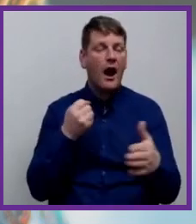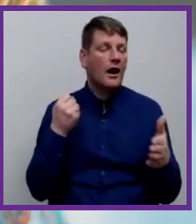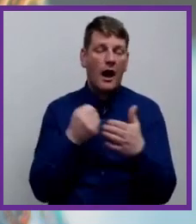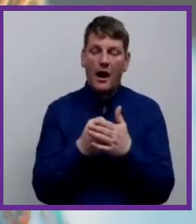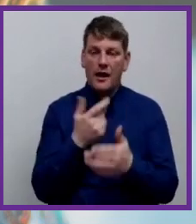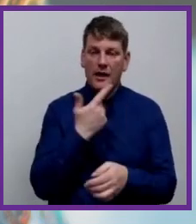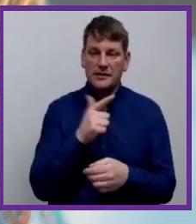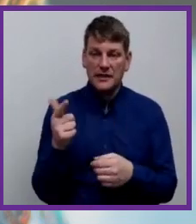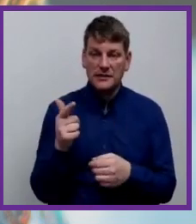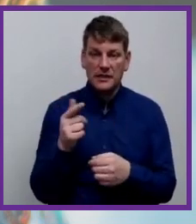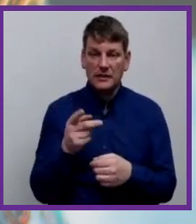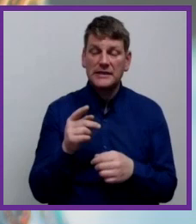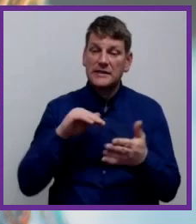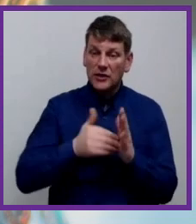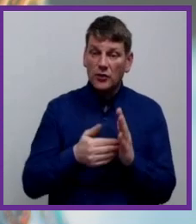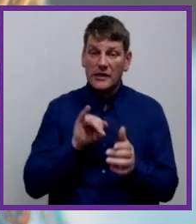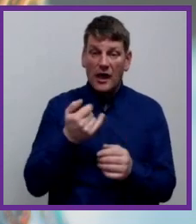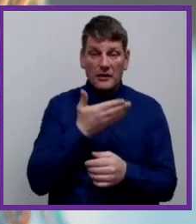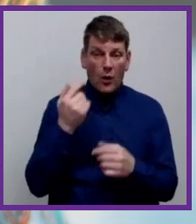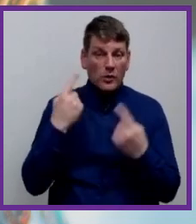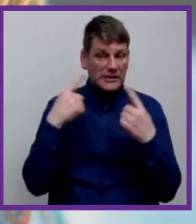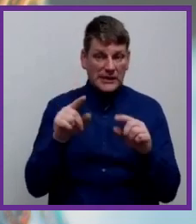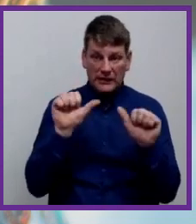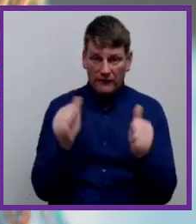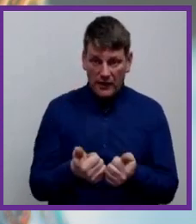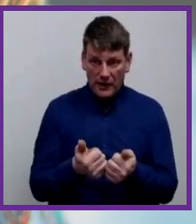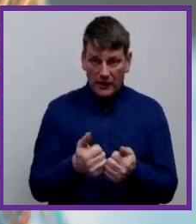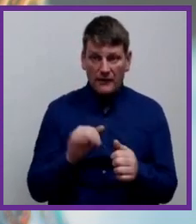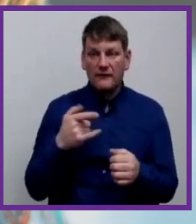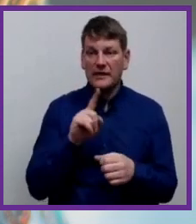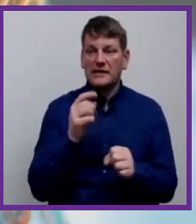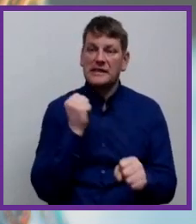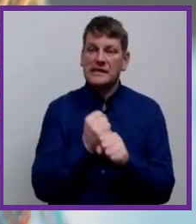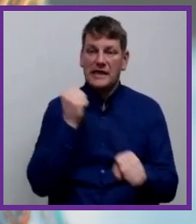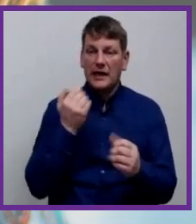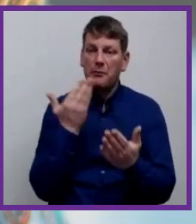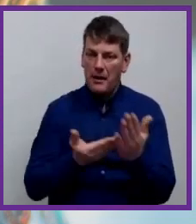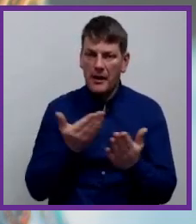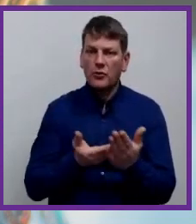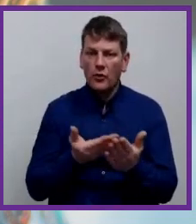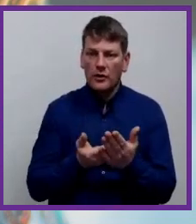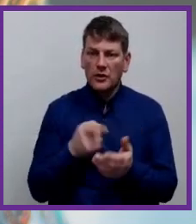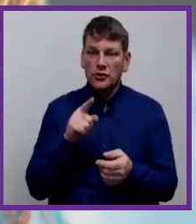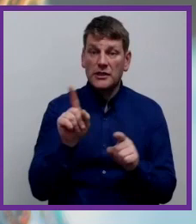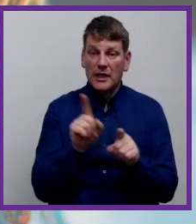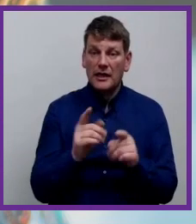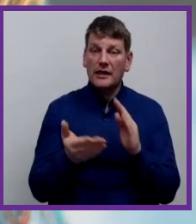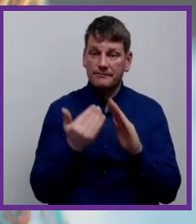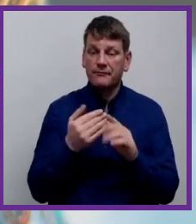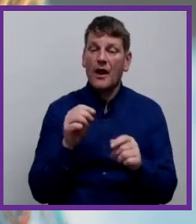līdzeklis situācijā, kad nav citi varianti un kad tas ir stingri pamatoti. Šeit arī atsaucos uz